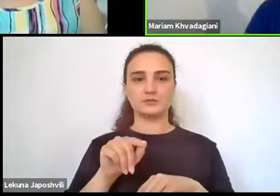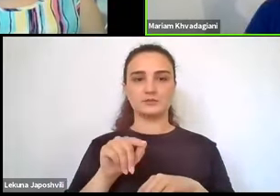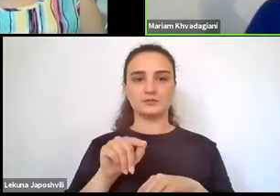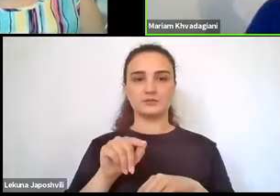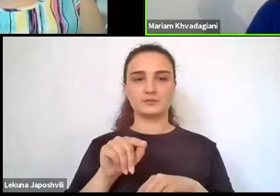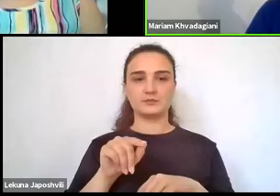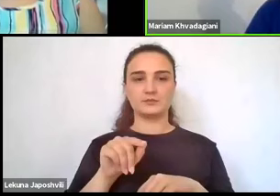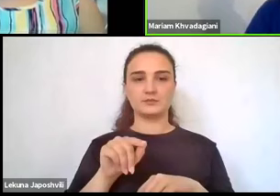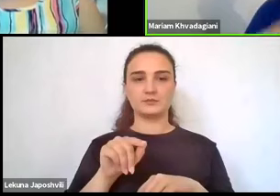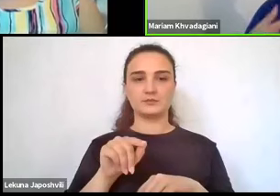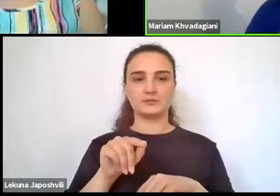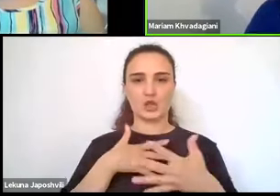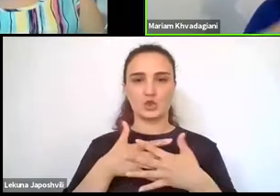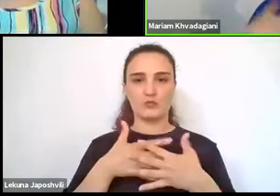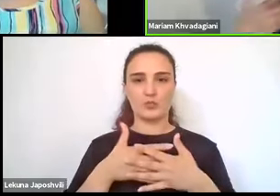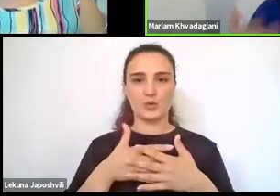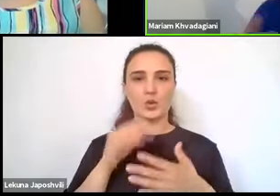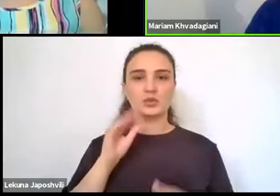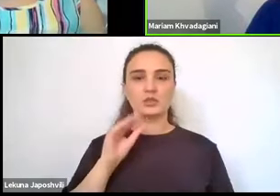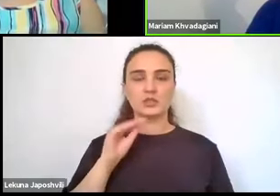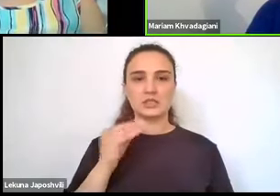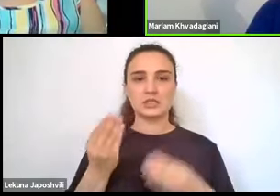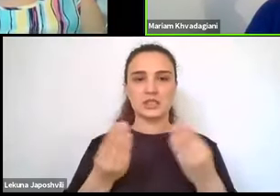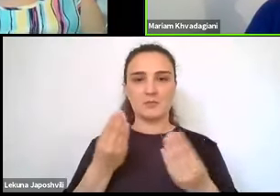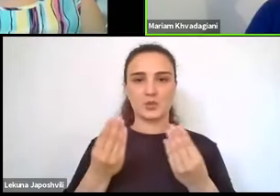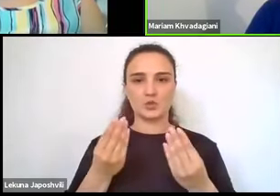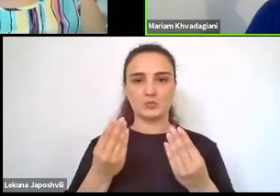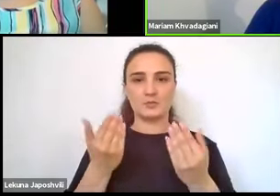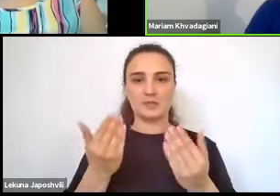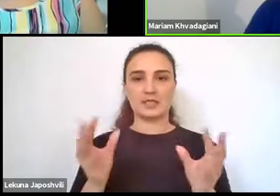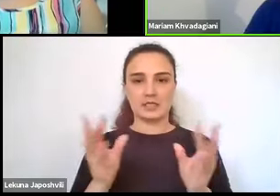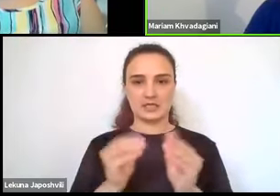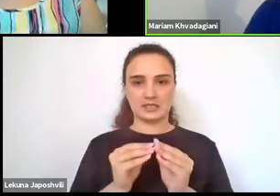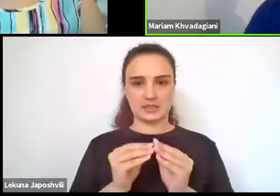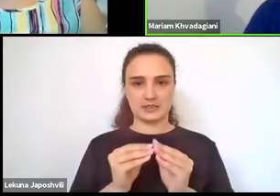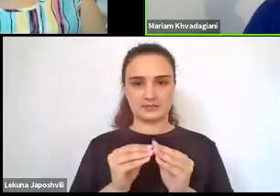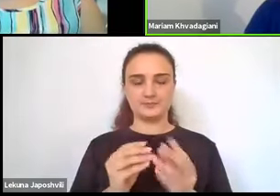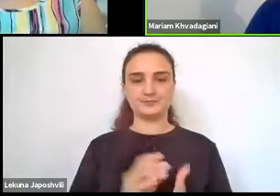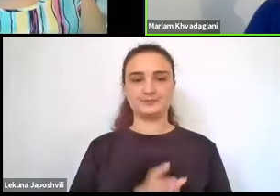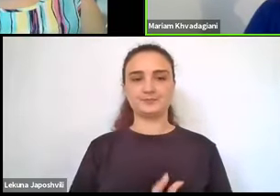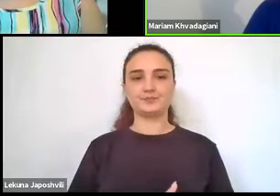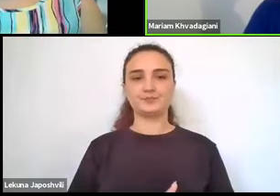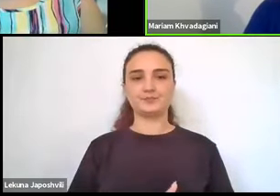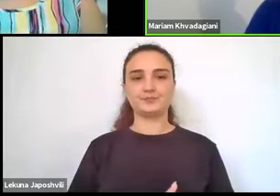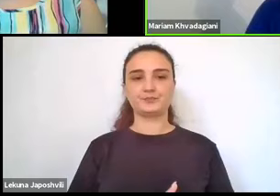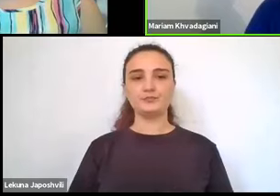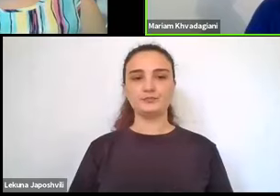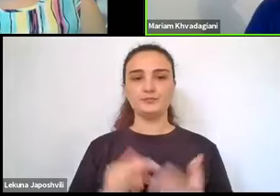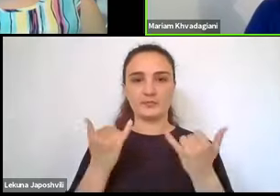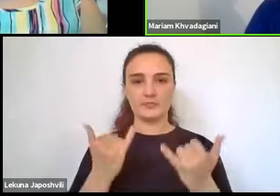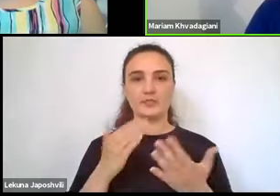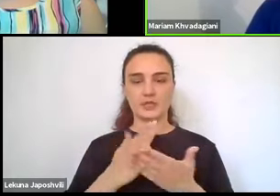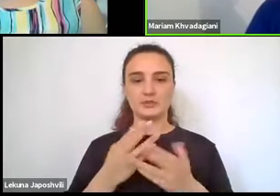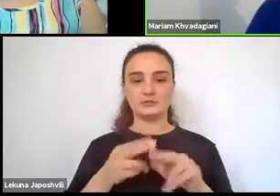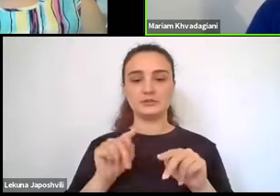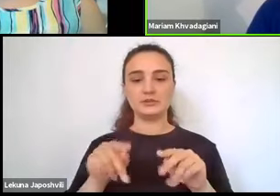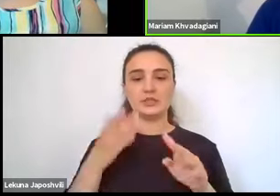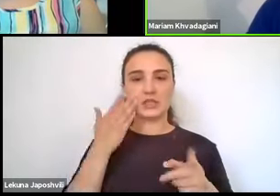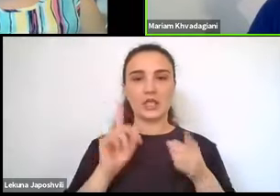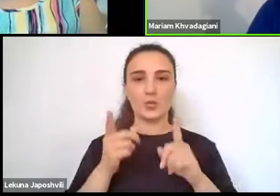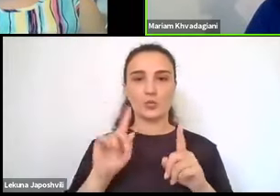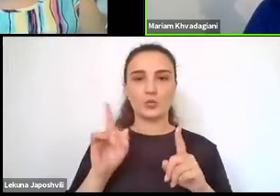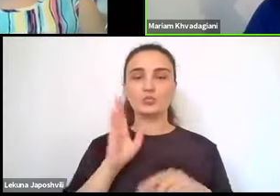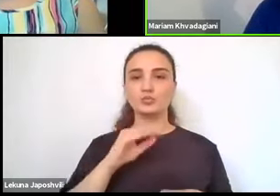ერთობლივ აქტივობებში, ხო, როდესაც თამაშობენ მათთან ერთად. დღეს არის ის რეალობა, რომ